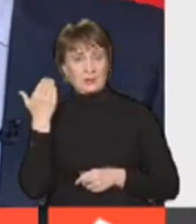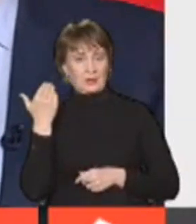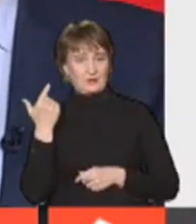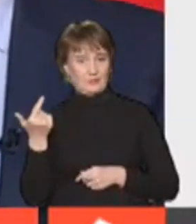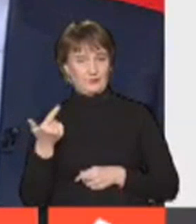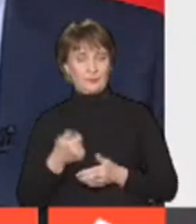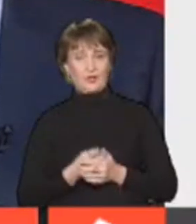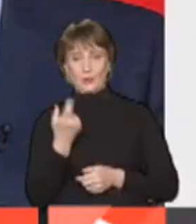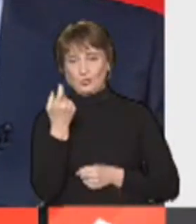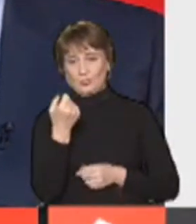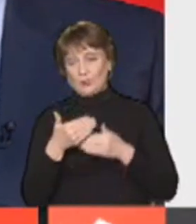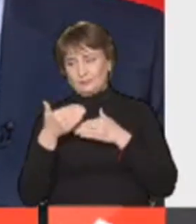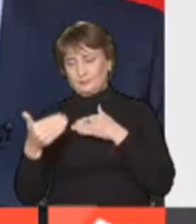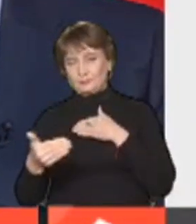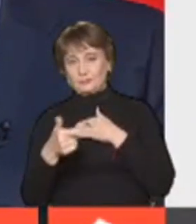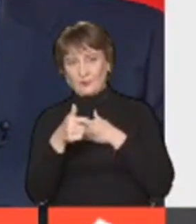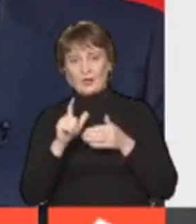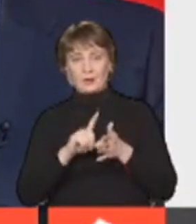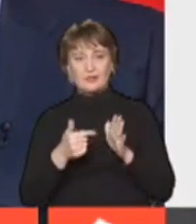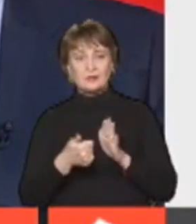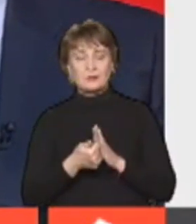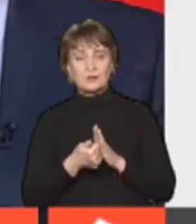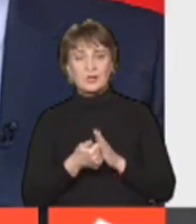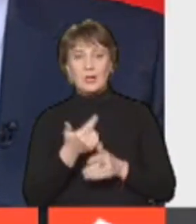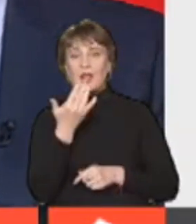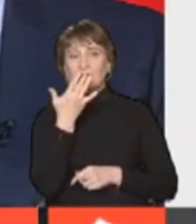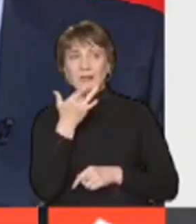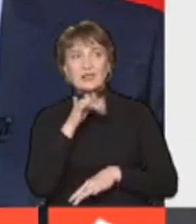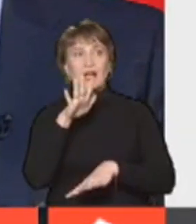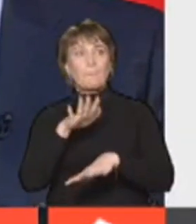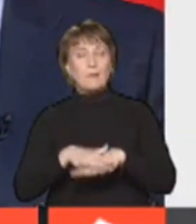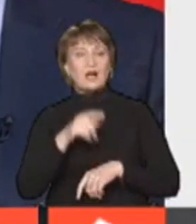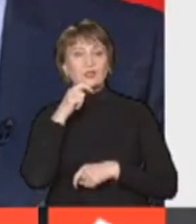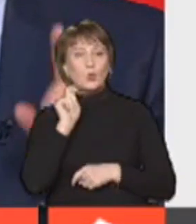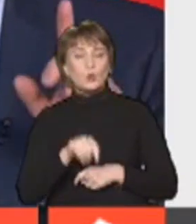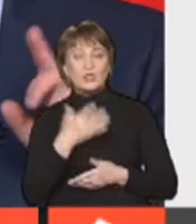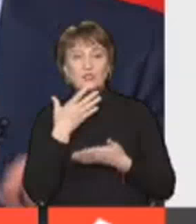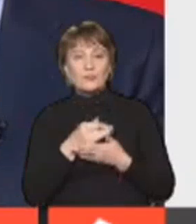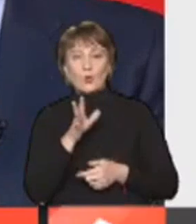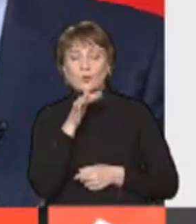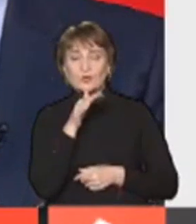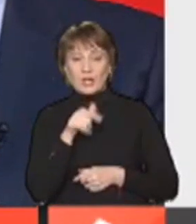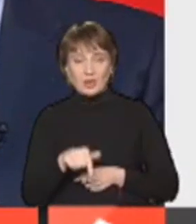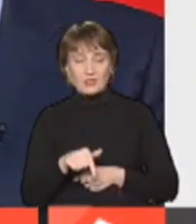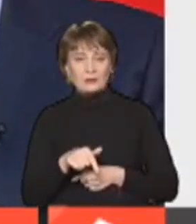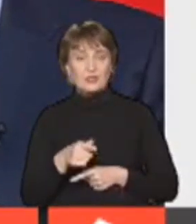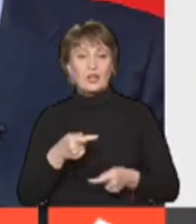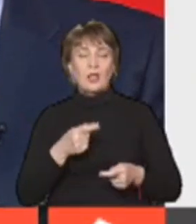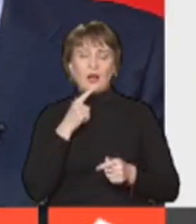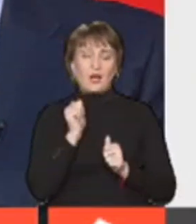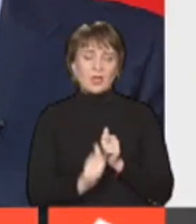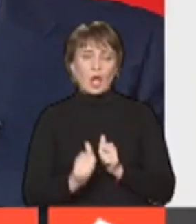від вас, ну, трохи далі, під Національним банком України свого часу